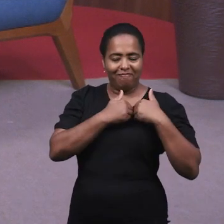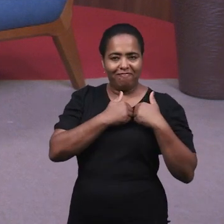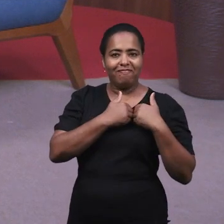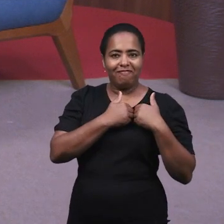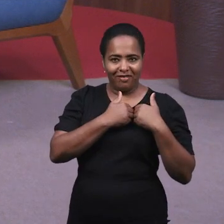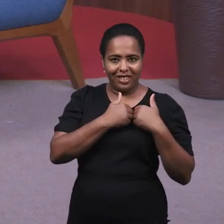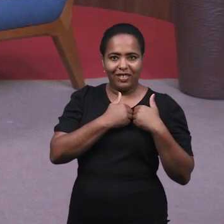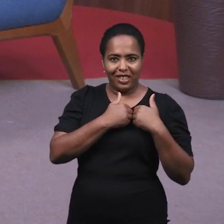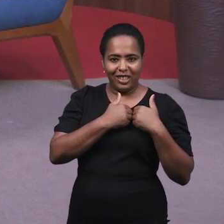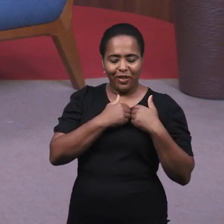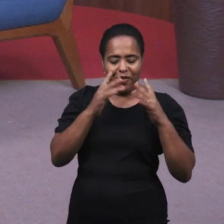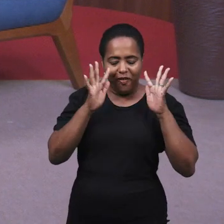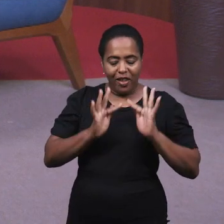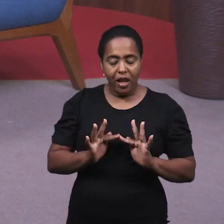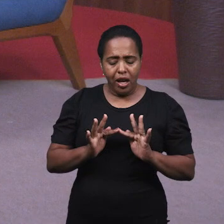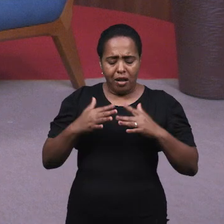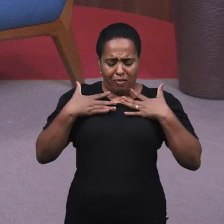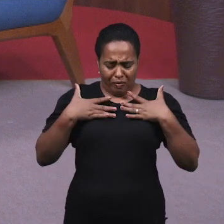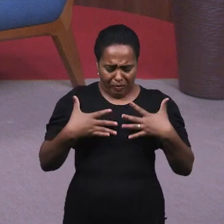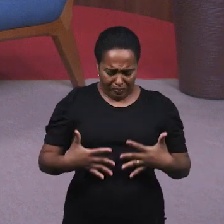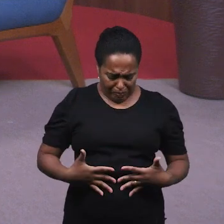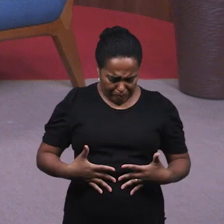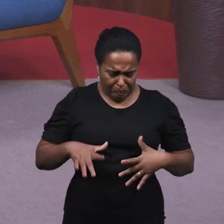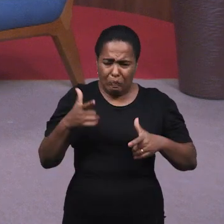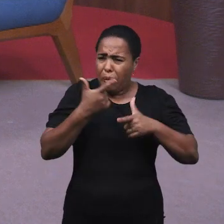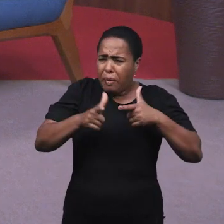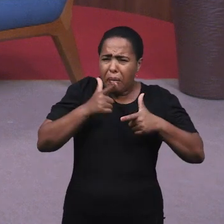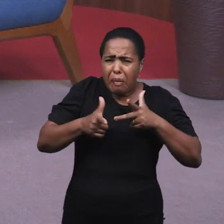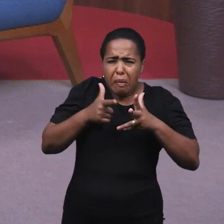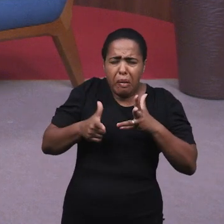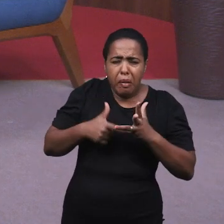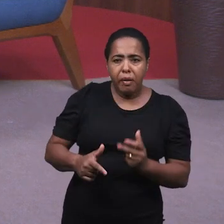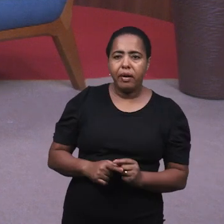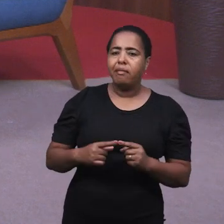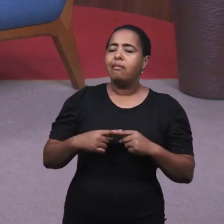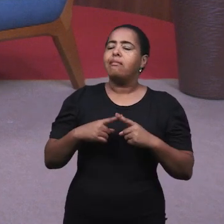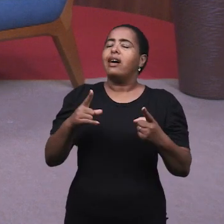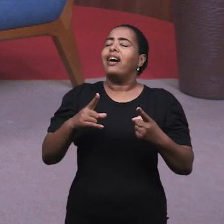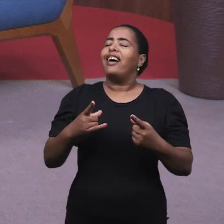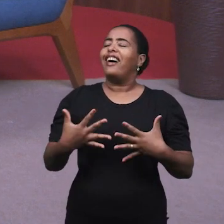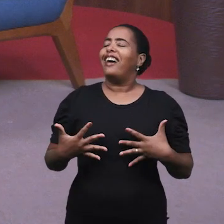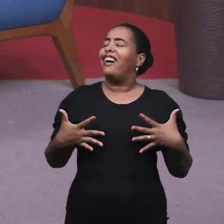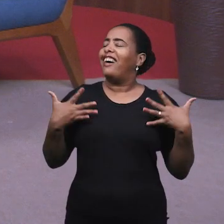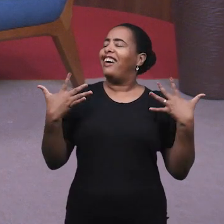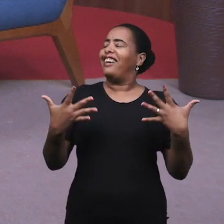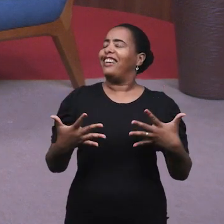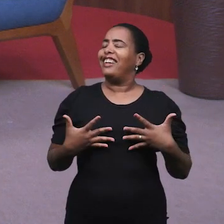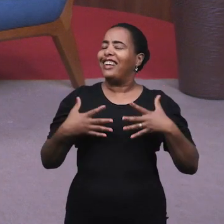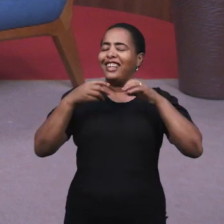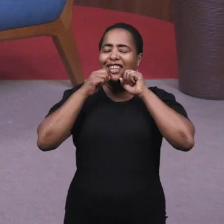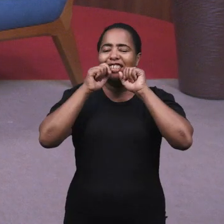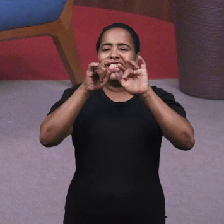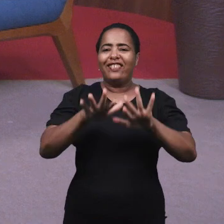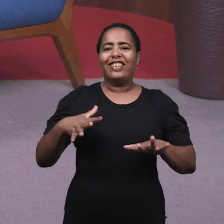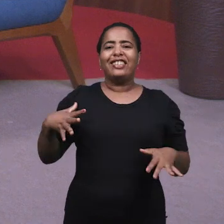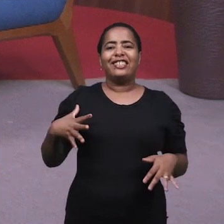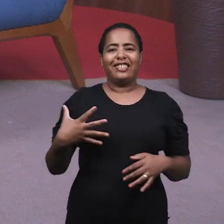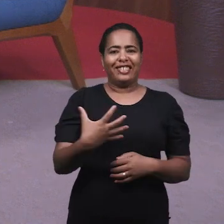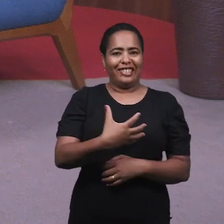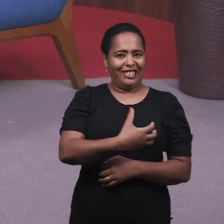a la paix. La chair peut être consumée, remplie de problèmes, mais lui, il porte la joie du